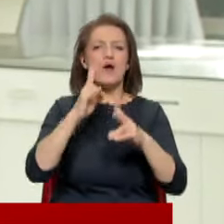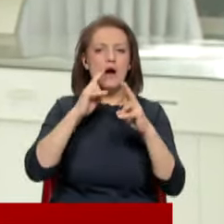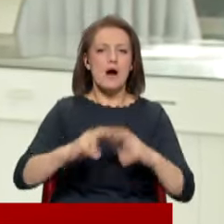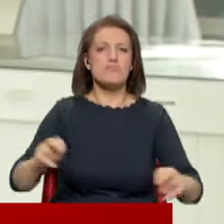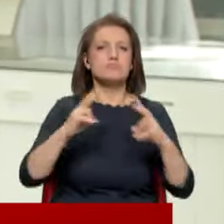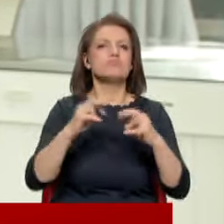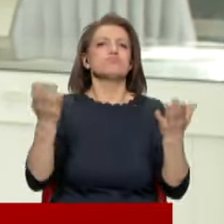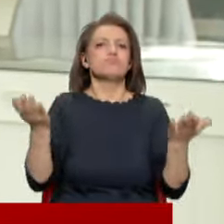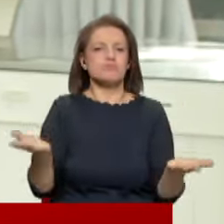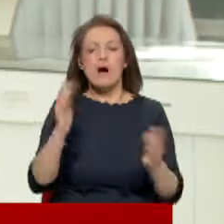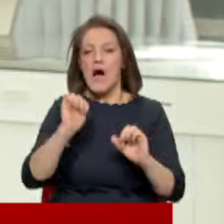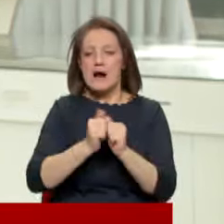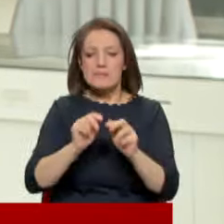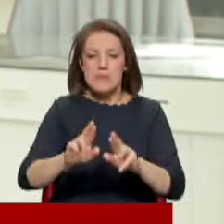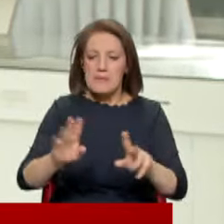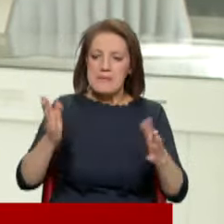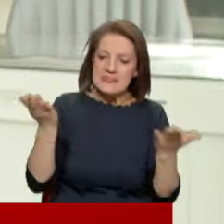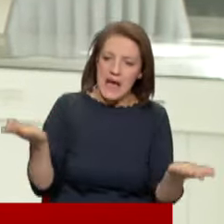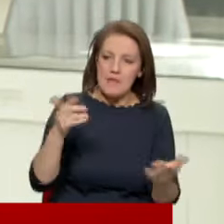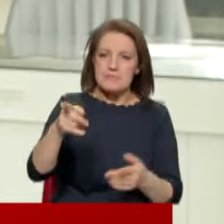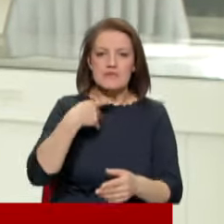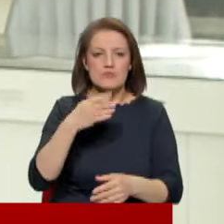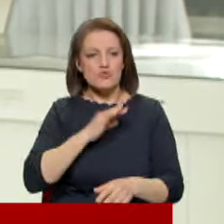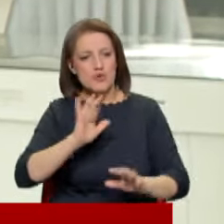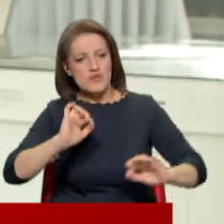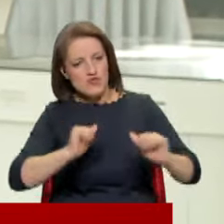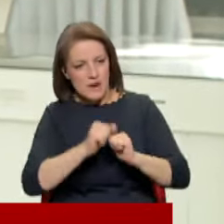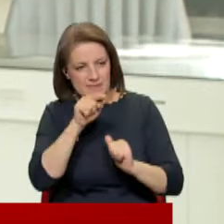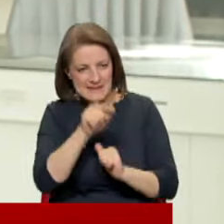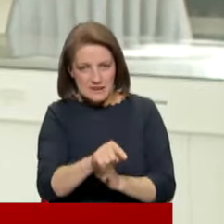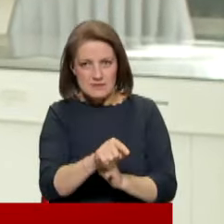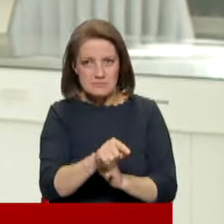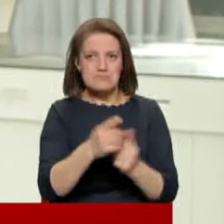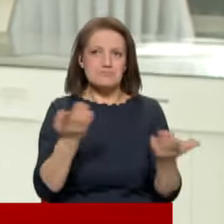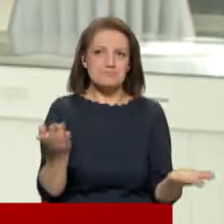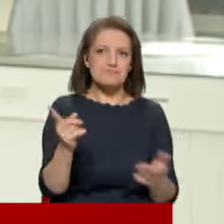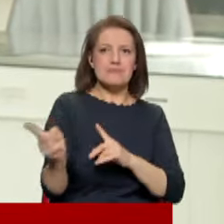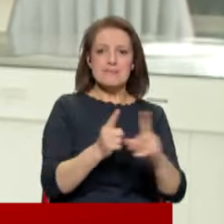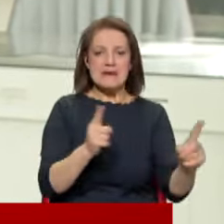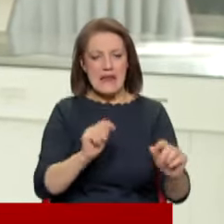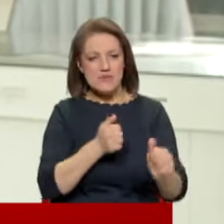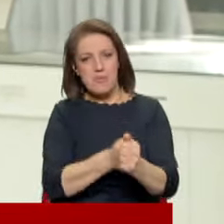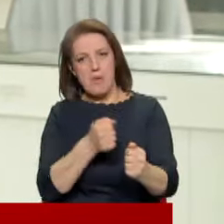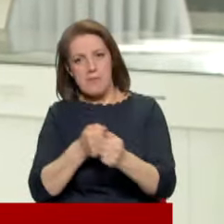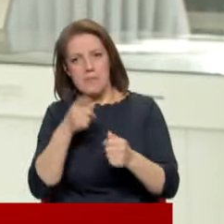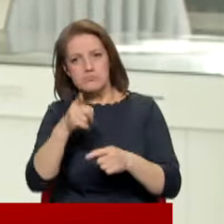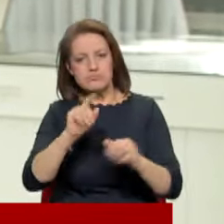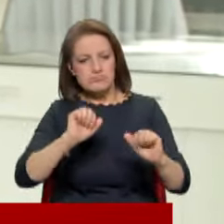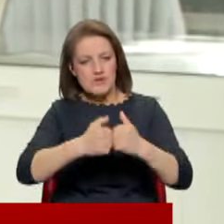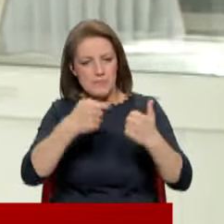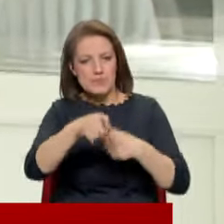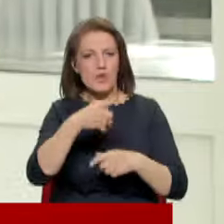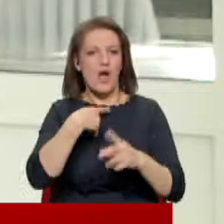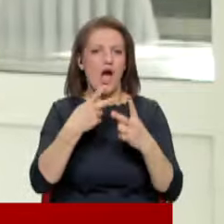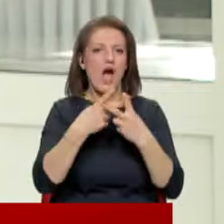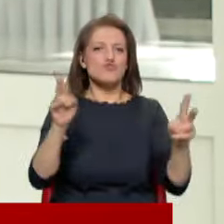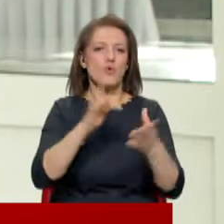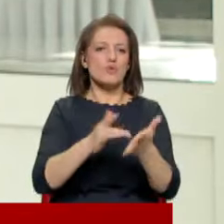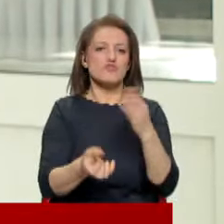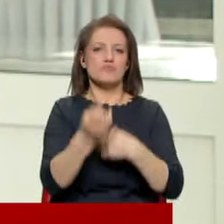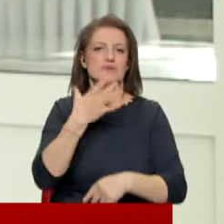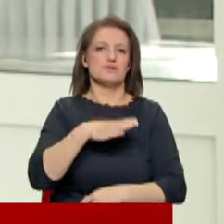Hasar nedir? Acaba o araçlar mı bizim çocuklara çarptı veya birbirlerine mi çarptılar? Bunun aydınlanmasını istiyorum.